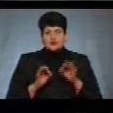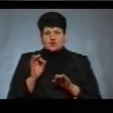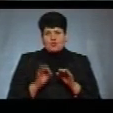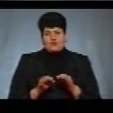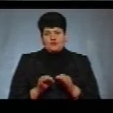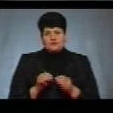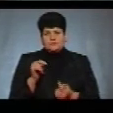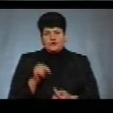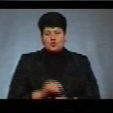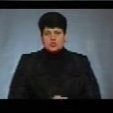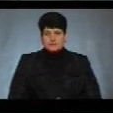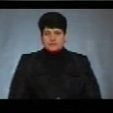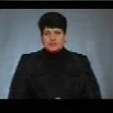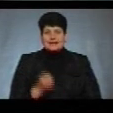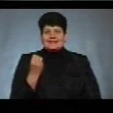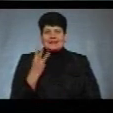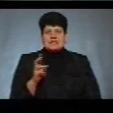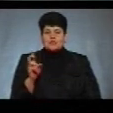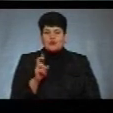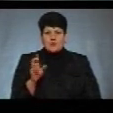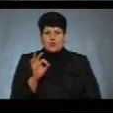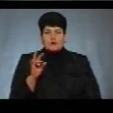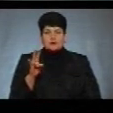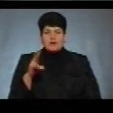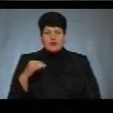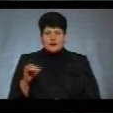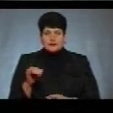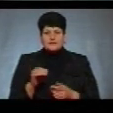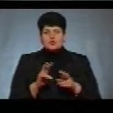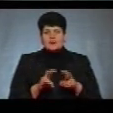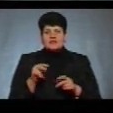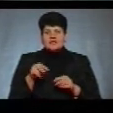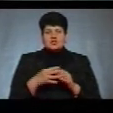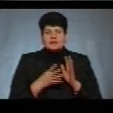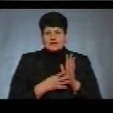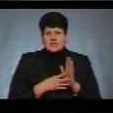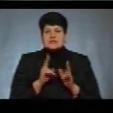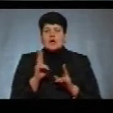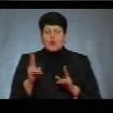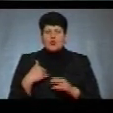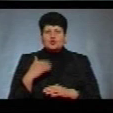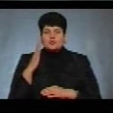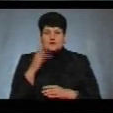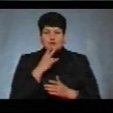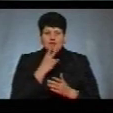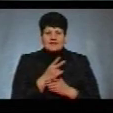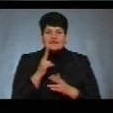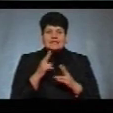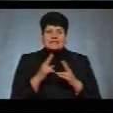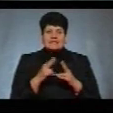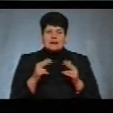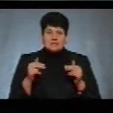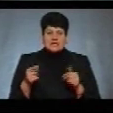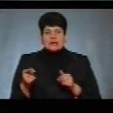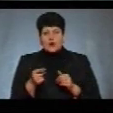співвідношенні. 13 березня онлайн-інструмент «Вибори-2019. За кого голосувати?» презентували у Дніпрі, в Тернополі